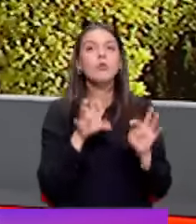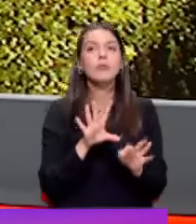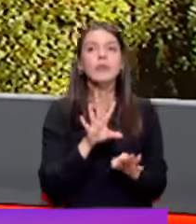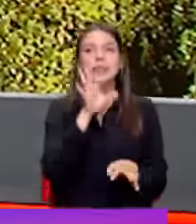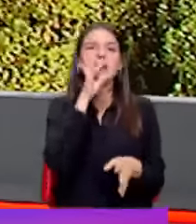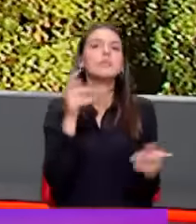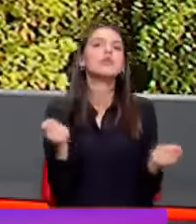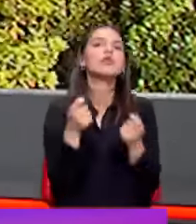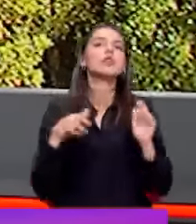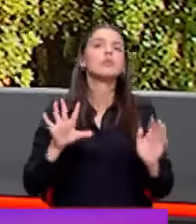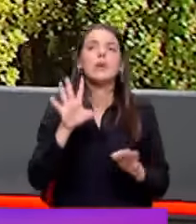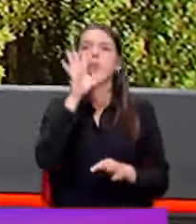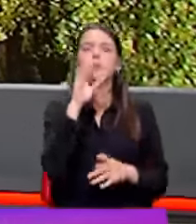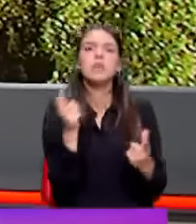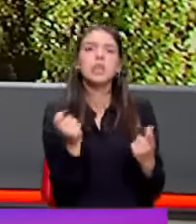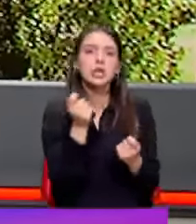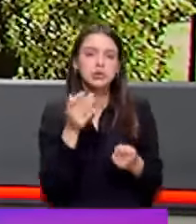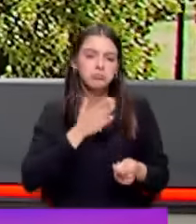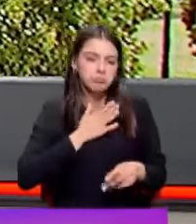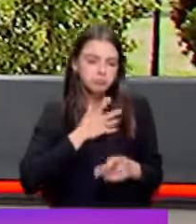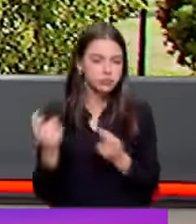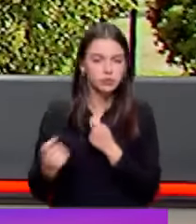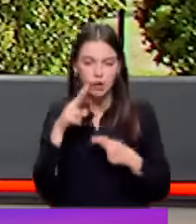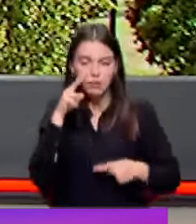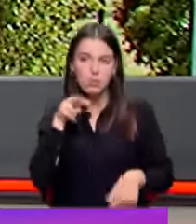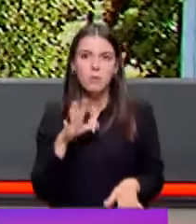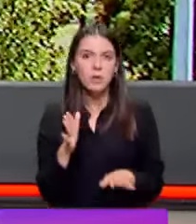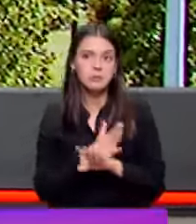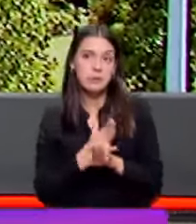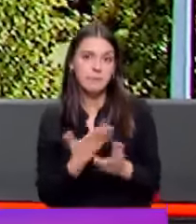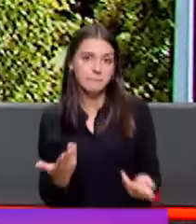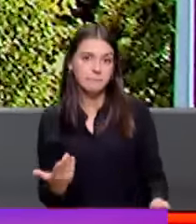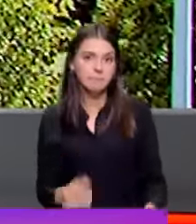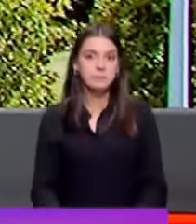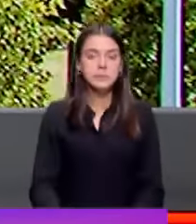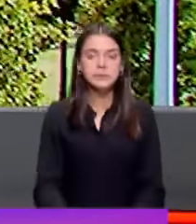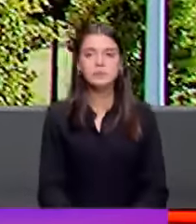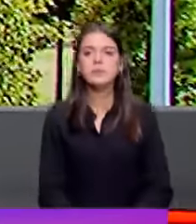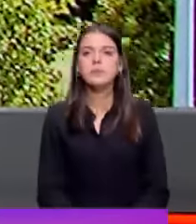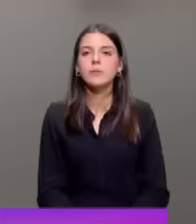kimse çalışmıyor. Kimse işinin başında görünmüyordu. Acaba neden?